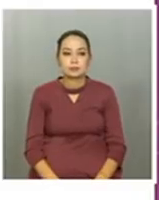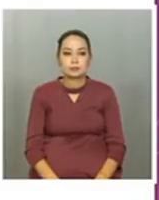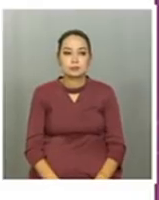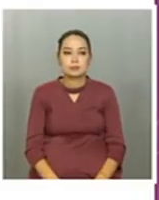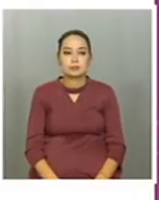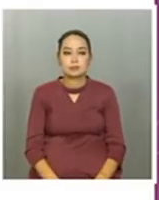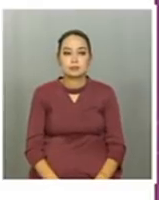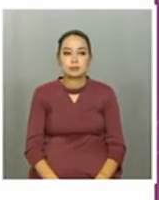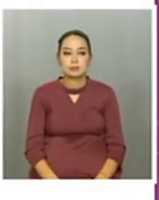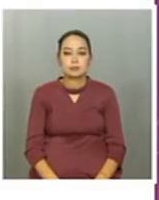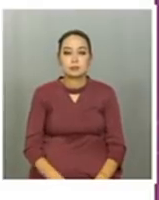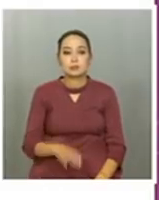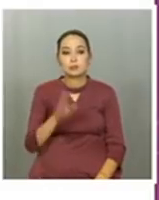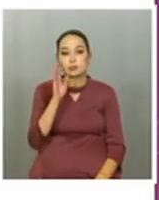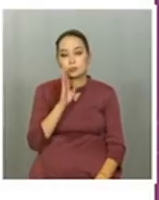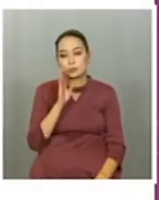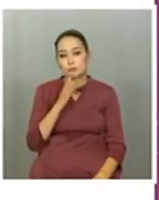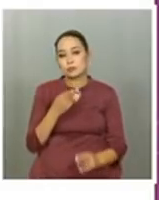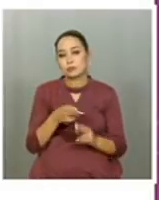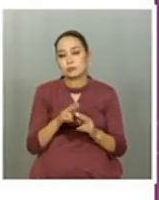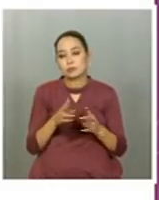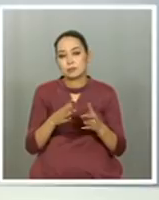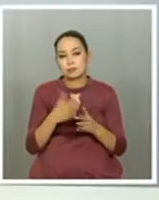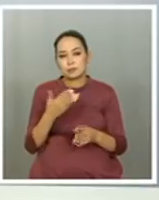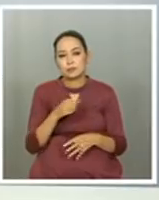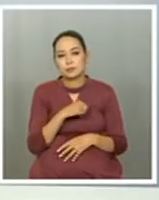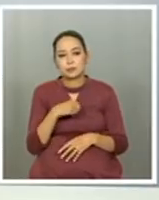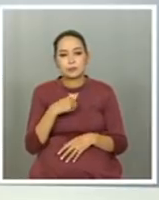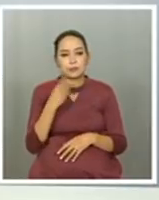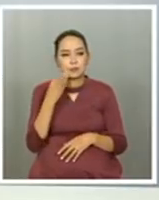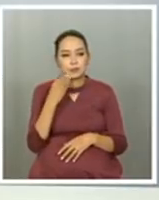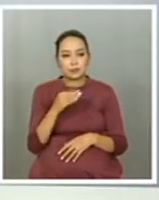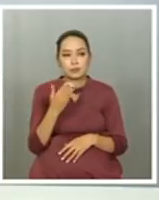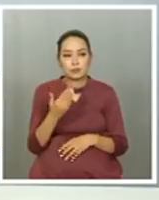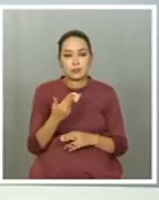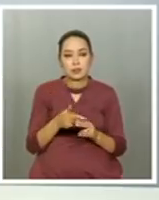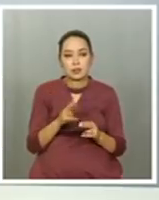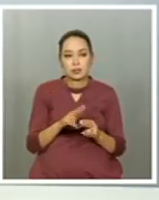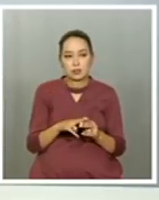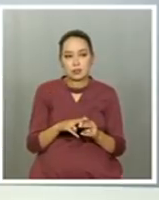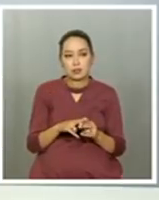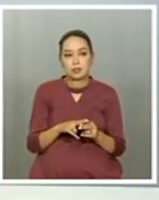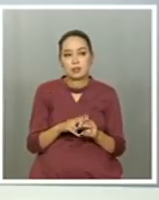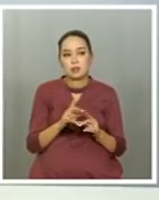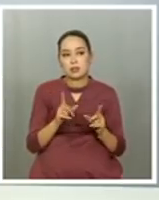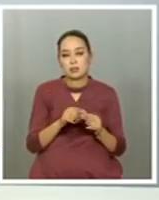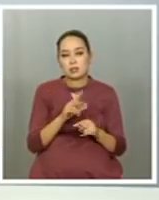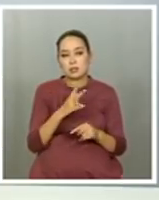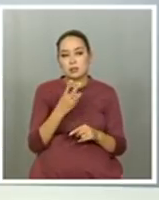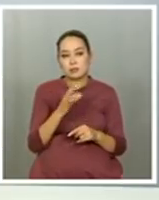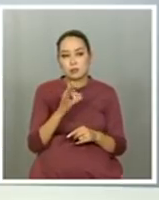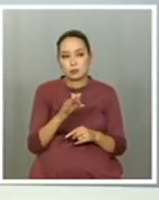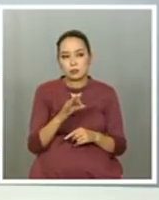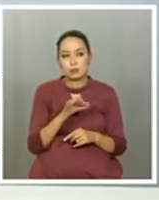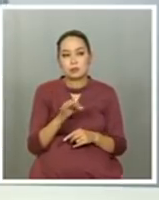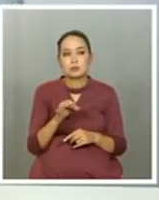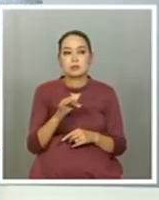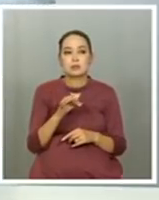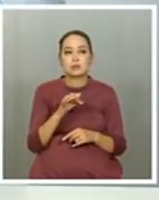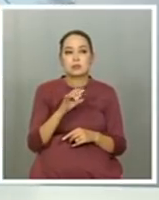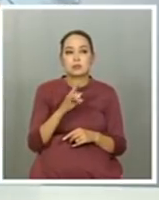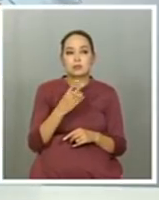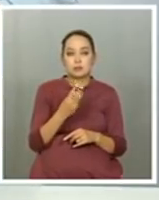Сумен әрекеттескен кезде өте белсенді металдар гидроксид немесе сілті және сутек газын түзеді.